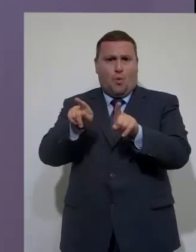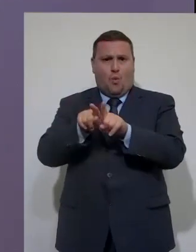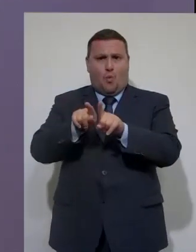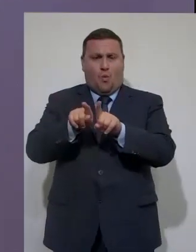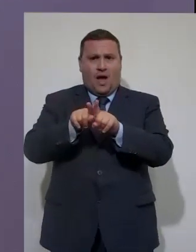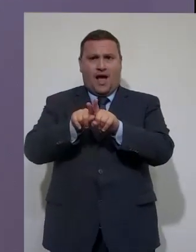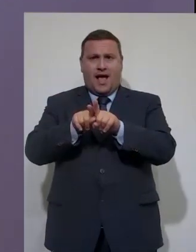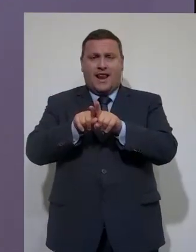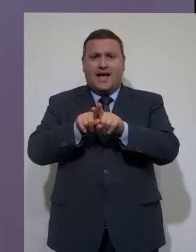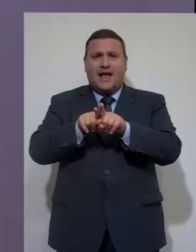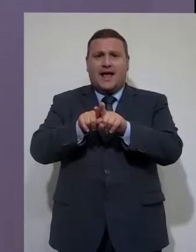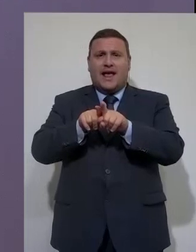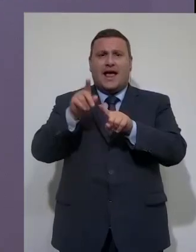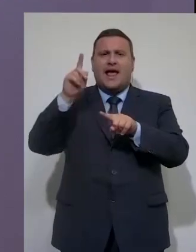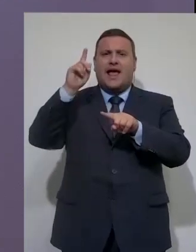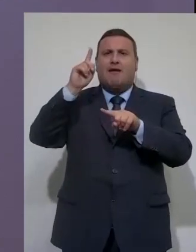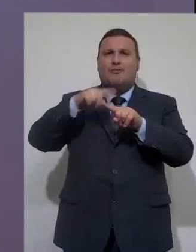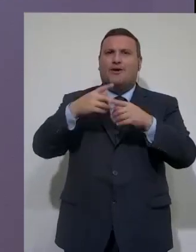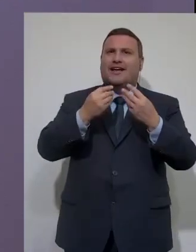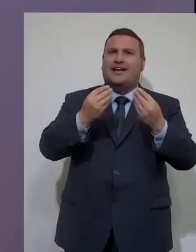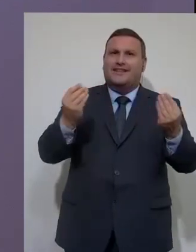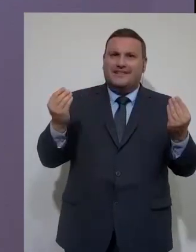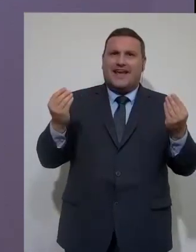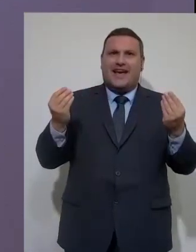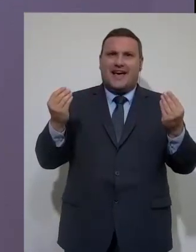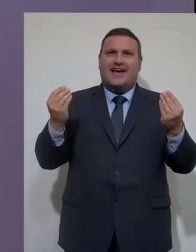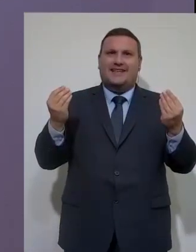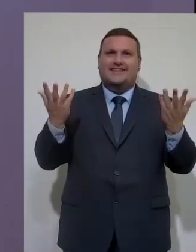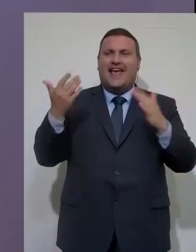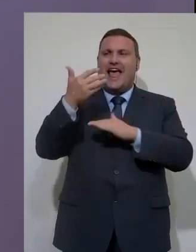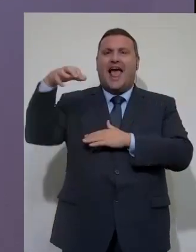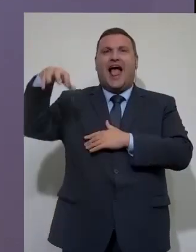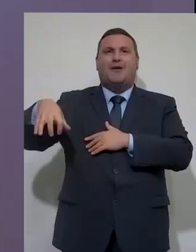anche catene alberghiere, sognano di avere unità glamping o